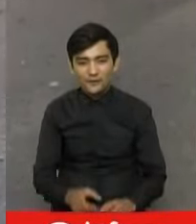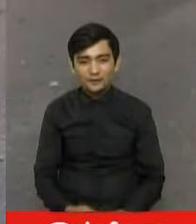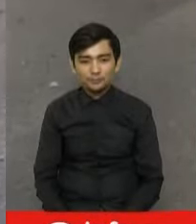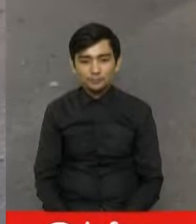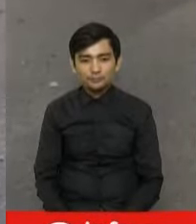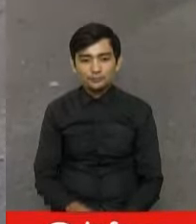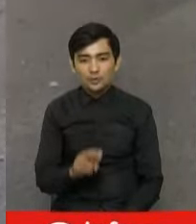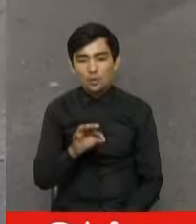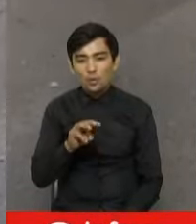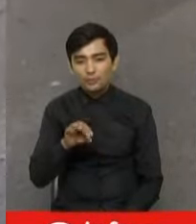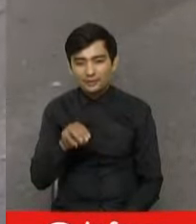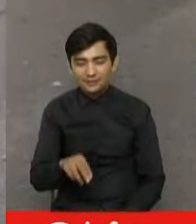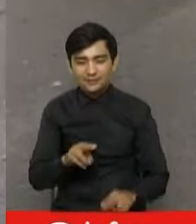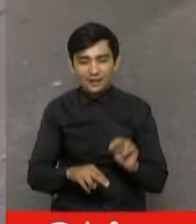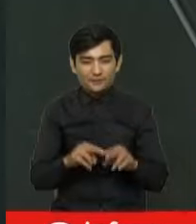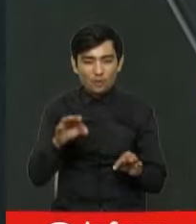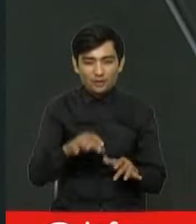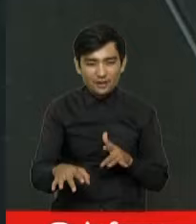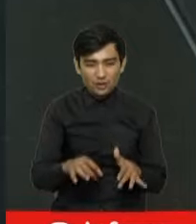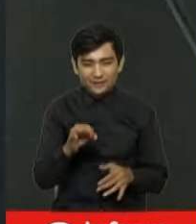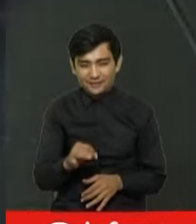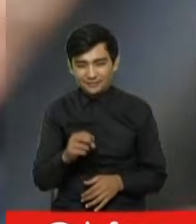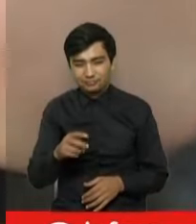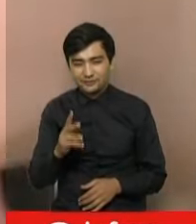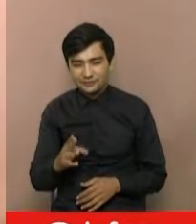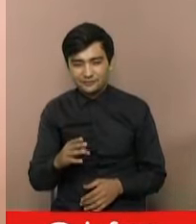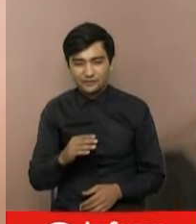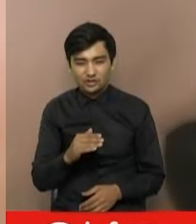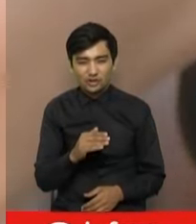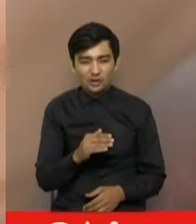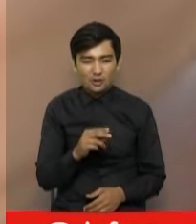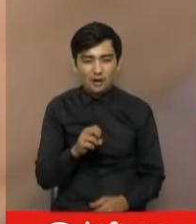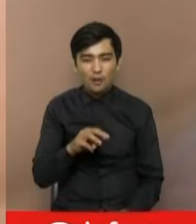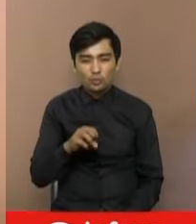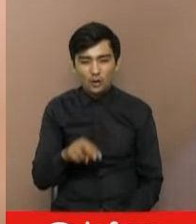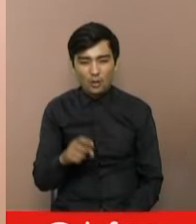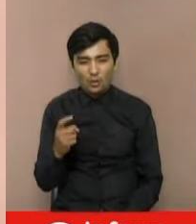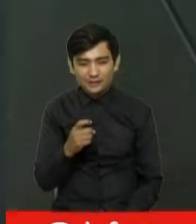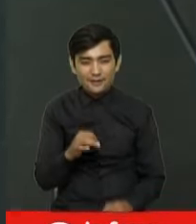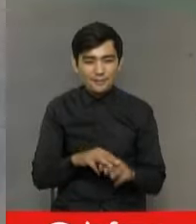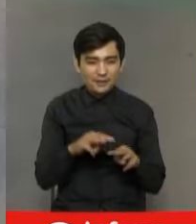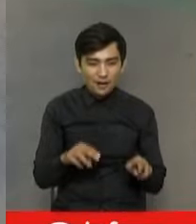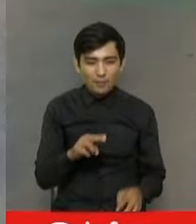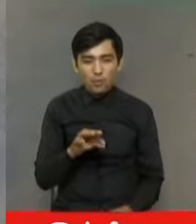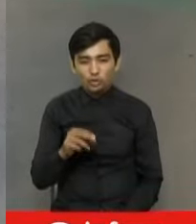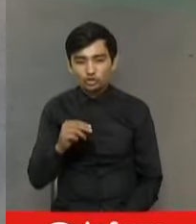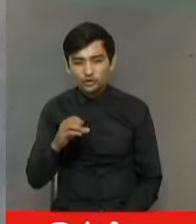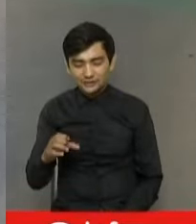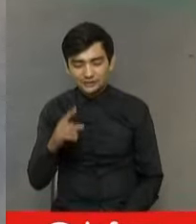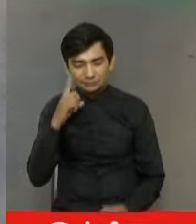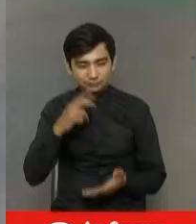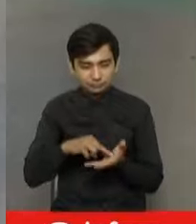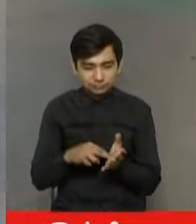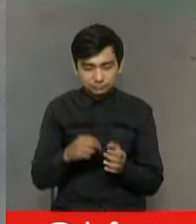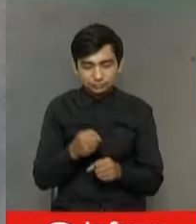В Комитете по делам строительства и жилищно-коммунального хозяйства и в Министерстве по ЧС проработали эти правила еще в апреле. И